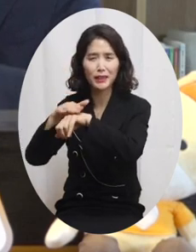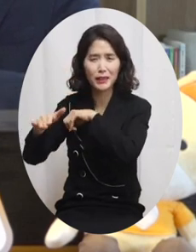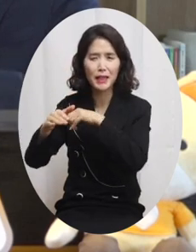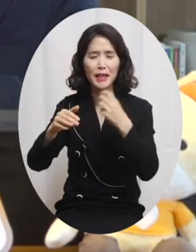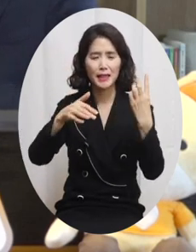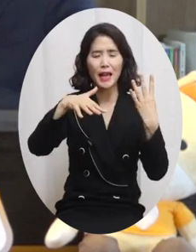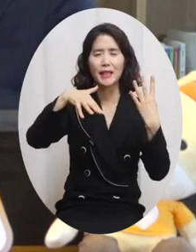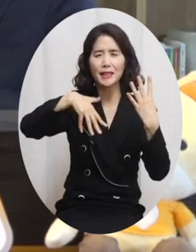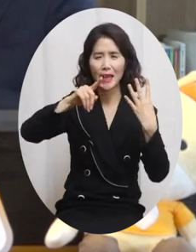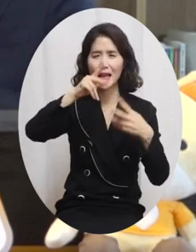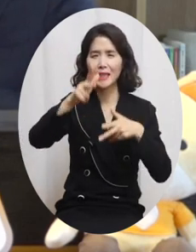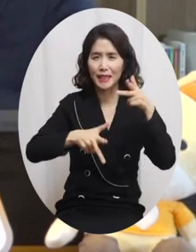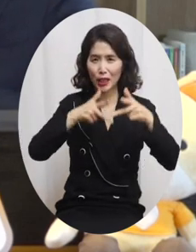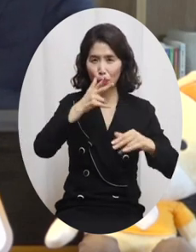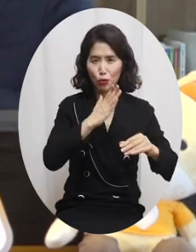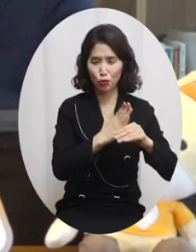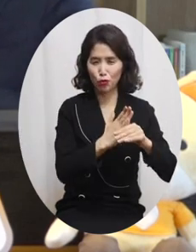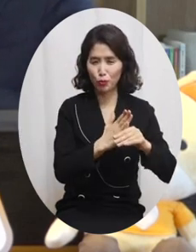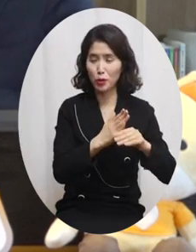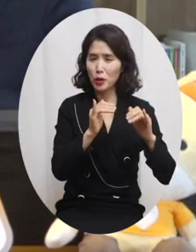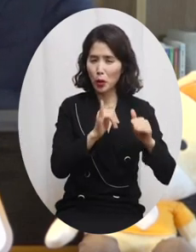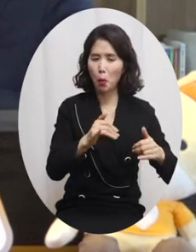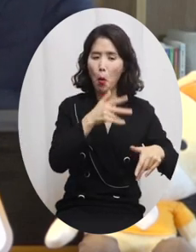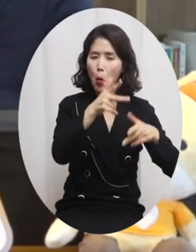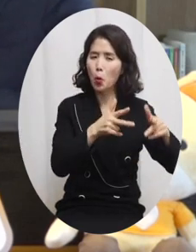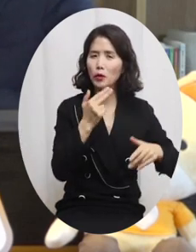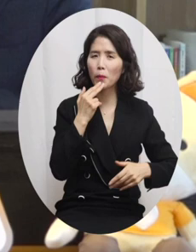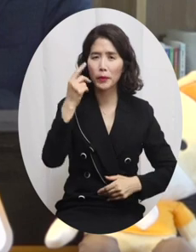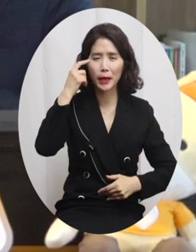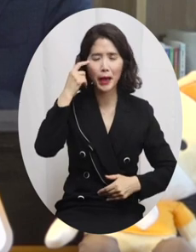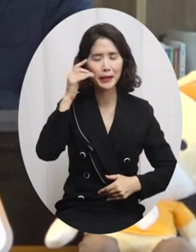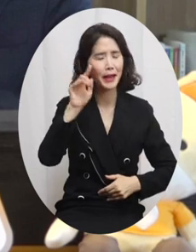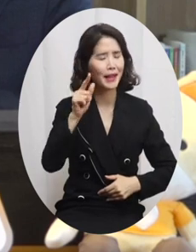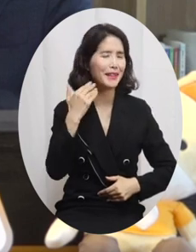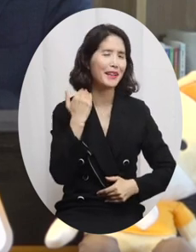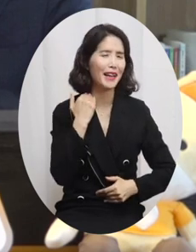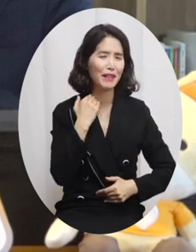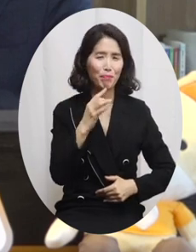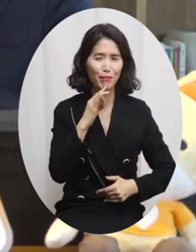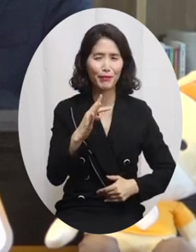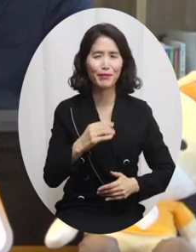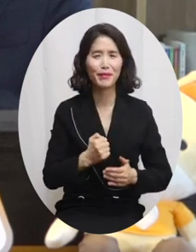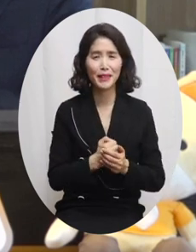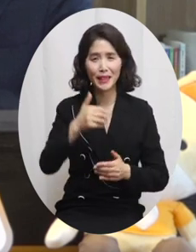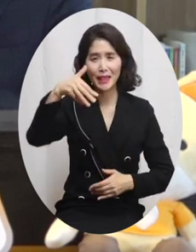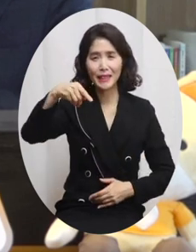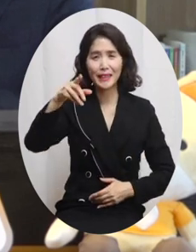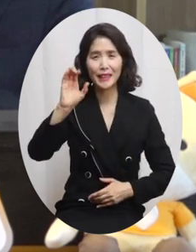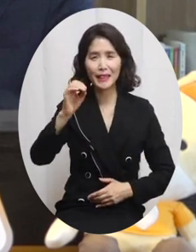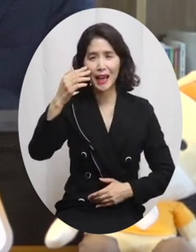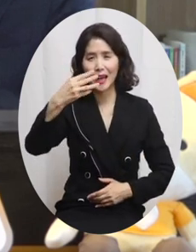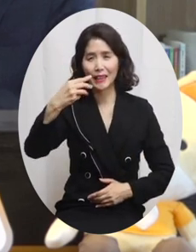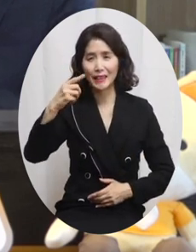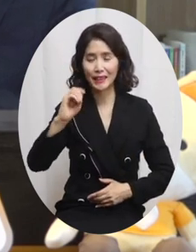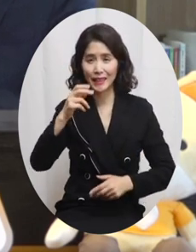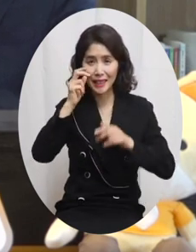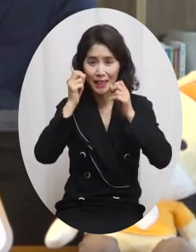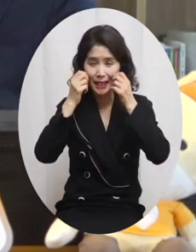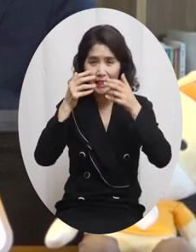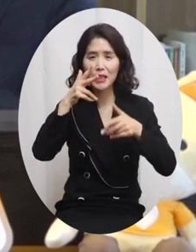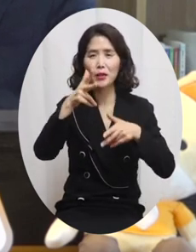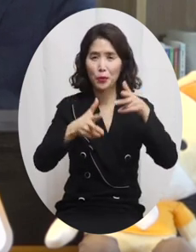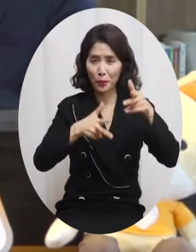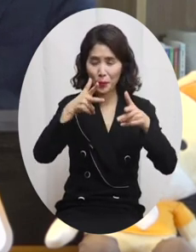산업 중심으로 이루어지기 때문에 보이지 않을 겁니다. 네. 근데 장릉 신도시에도 똑같이 직주 근접형